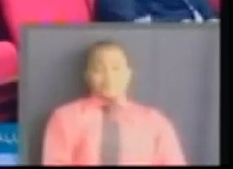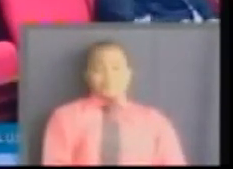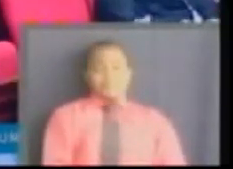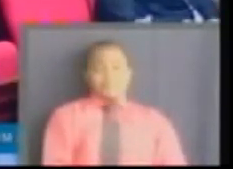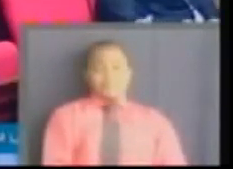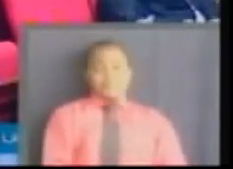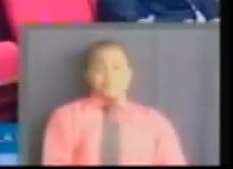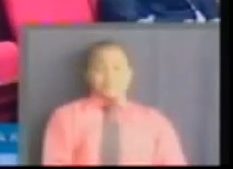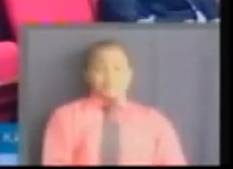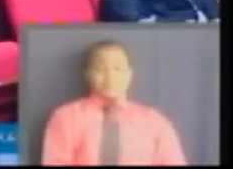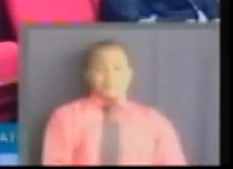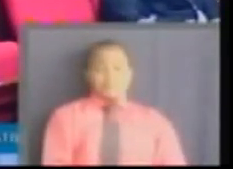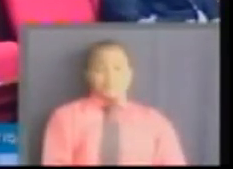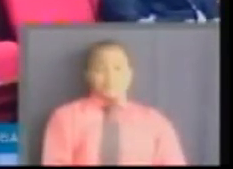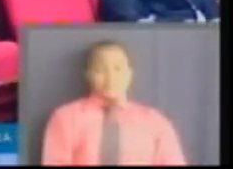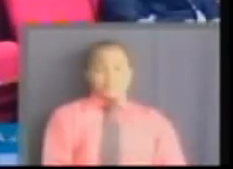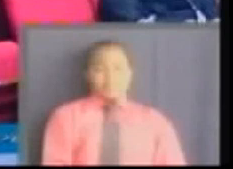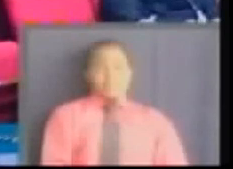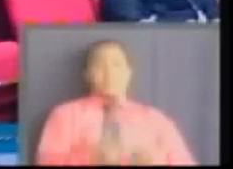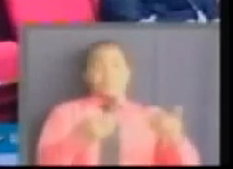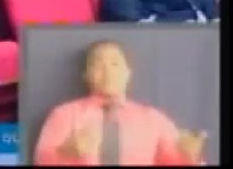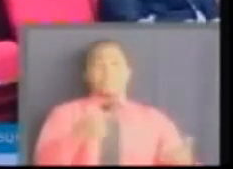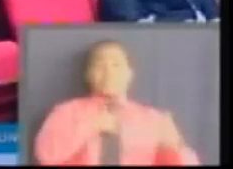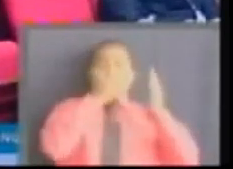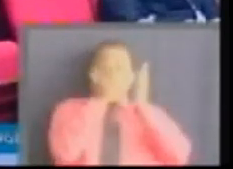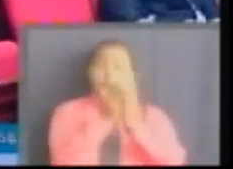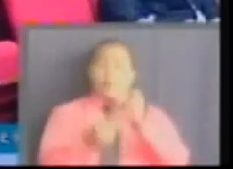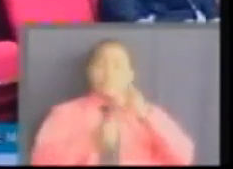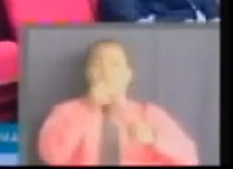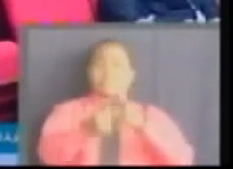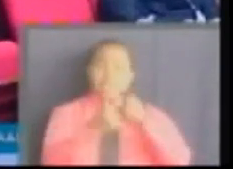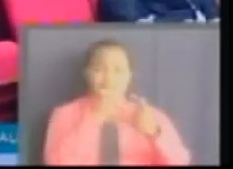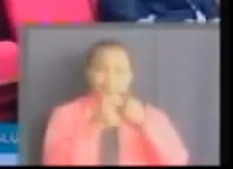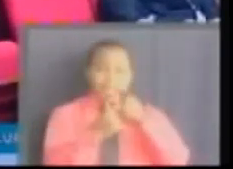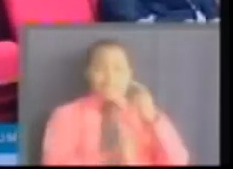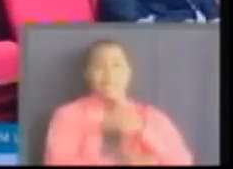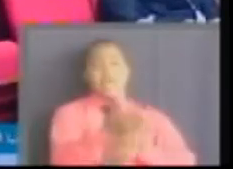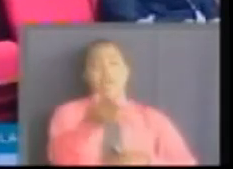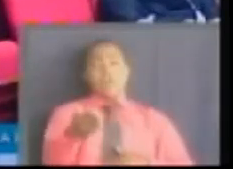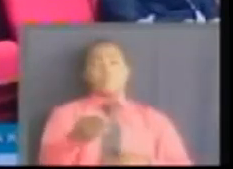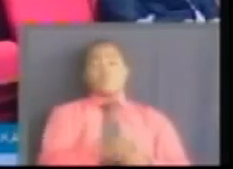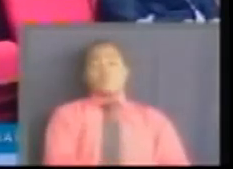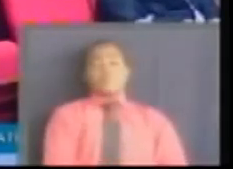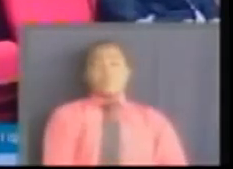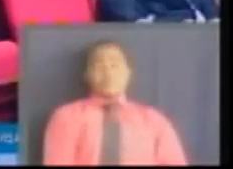Mwongozo wa mwenyekiti. Waheshimiwa wajumbe, naomba tuendelee na mjadala kama nilivyo